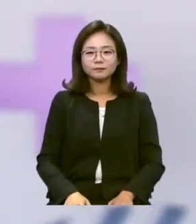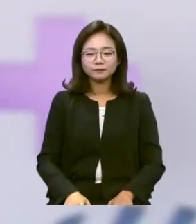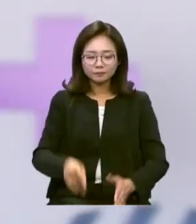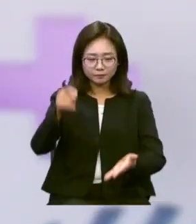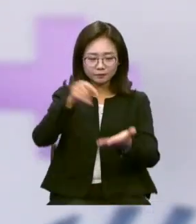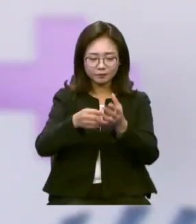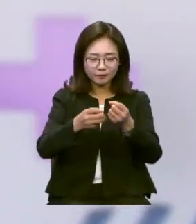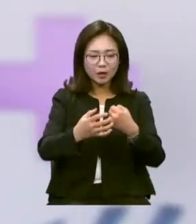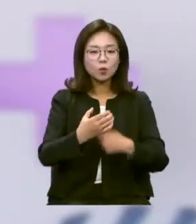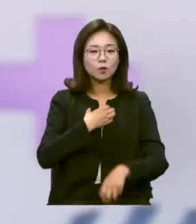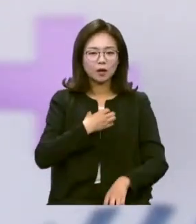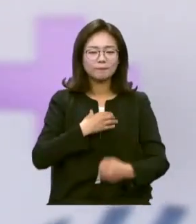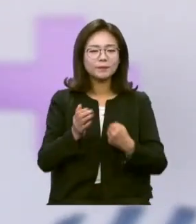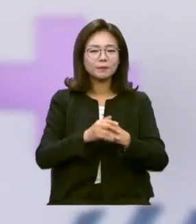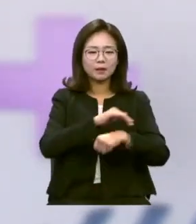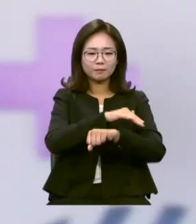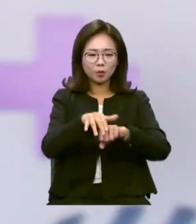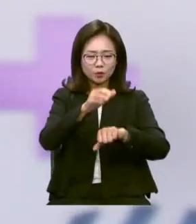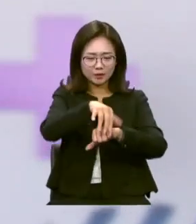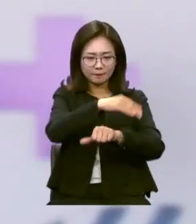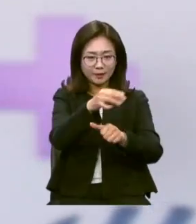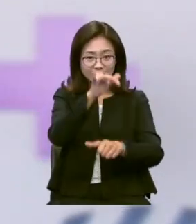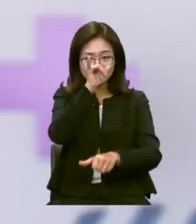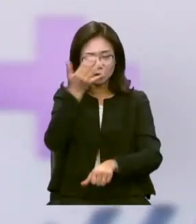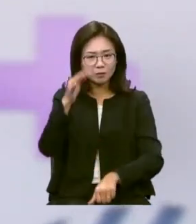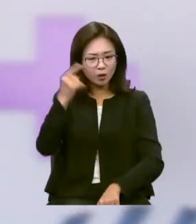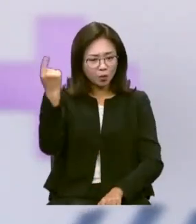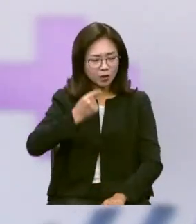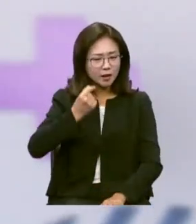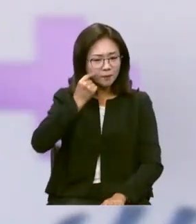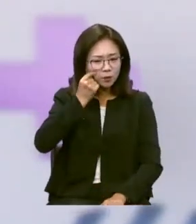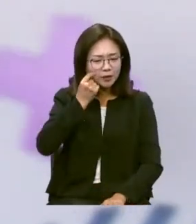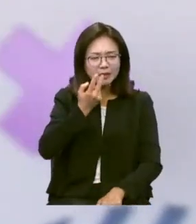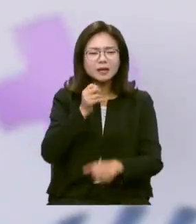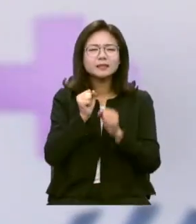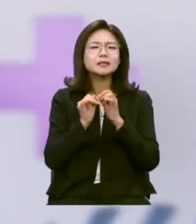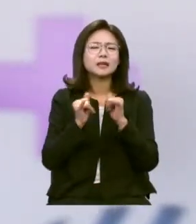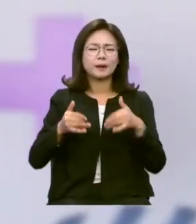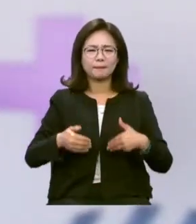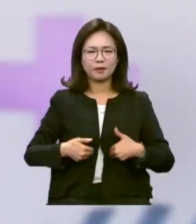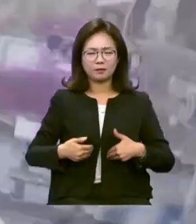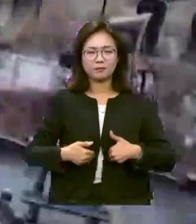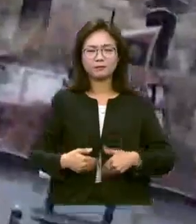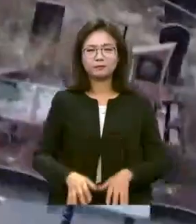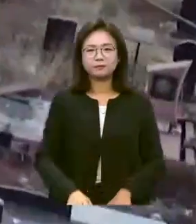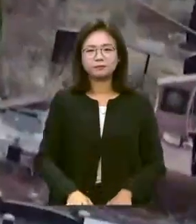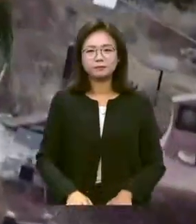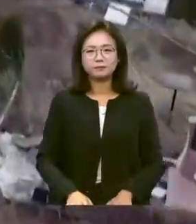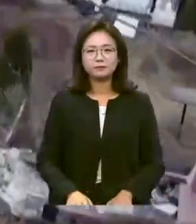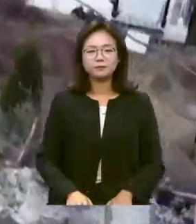때문에 묘지들도 폐쇄되는데요. 조문객들은 아쉽겠지만 산 사람은 살아야겠죠.